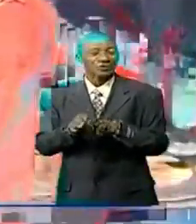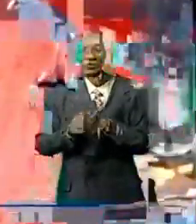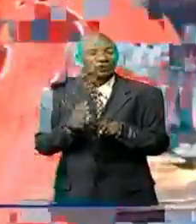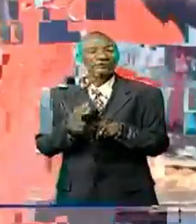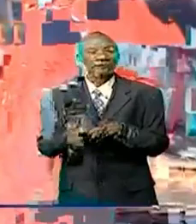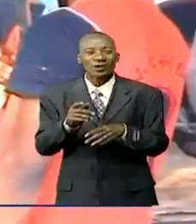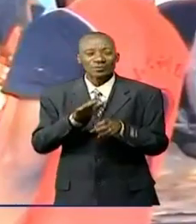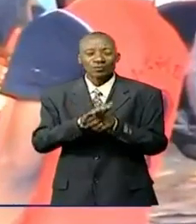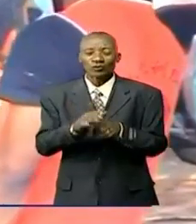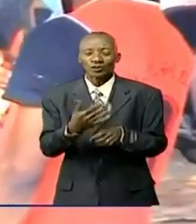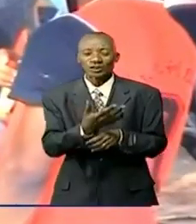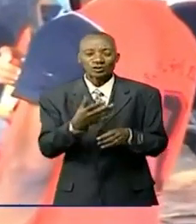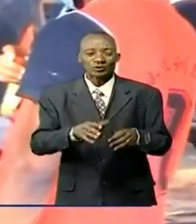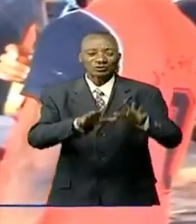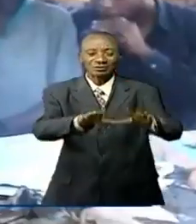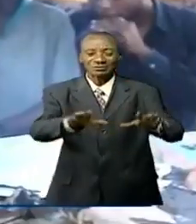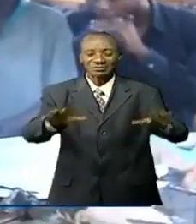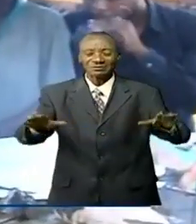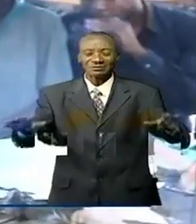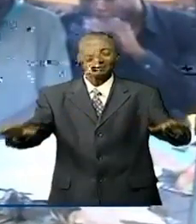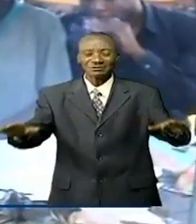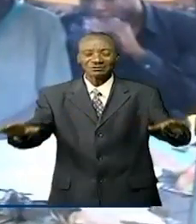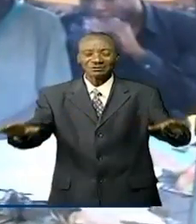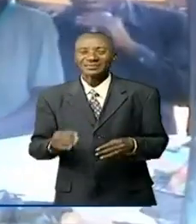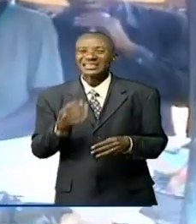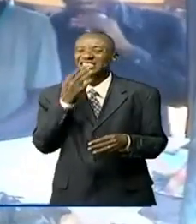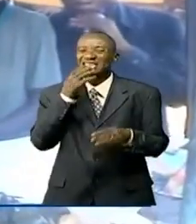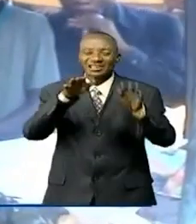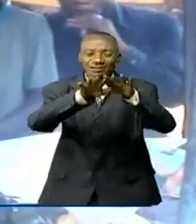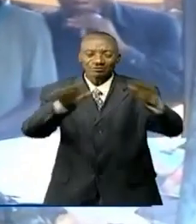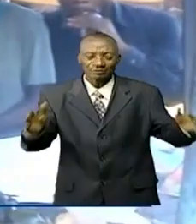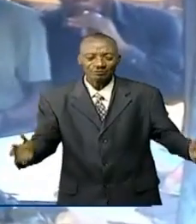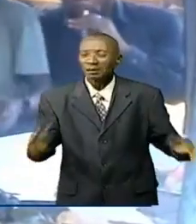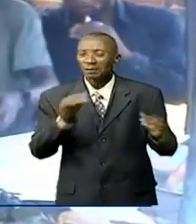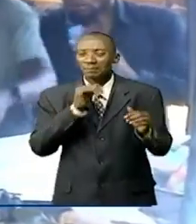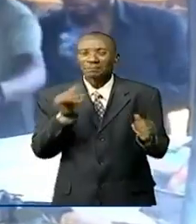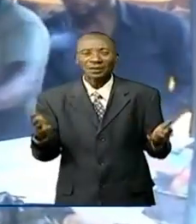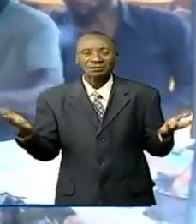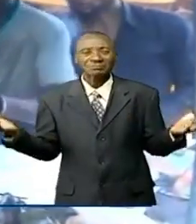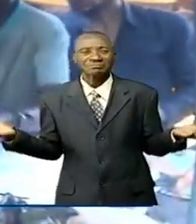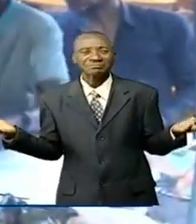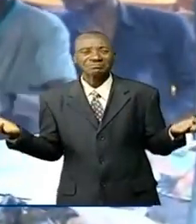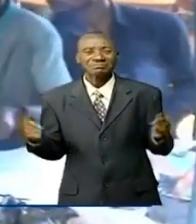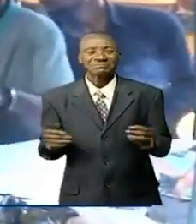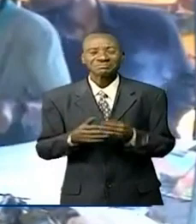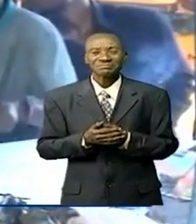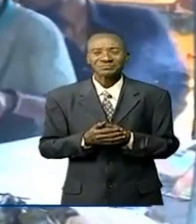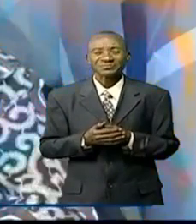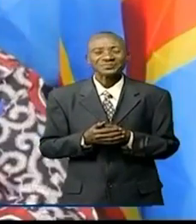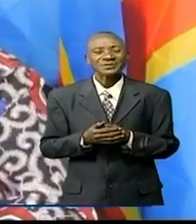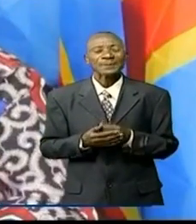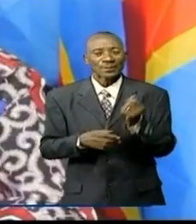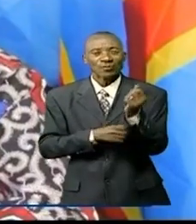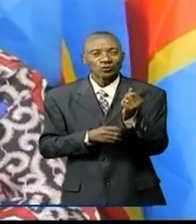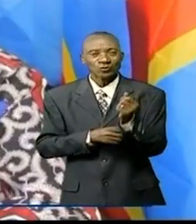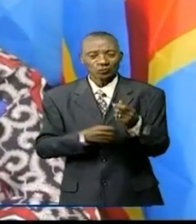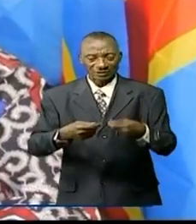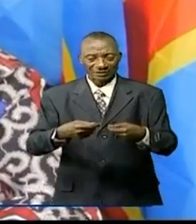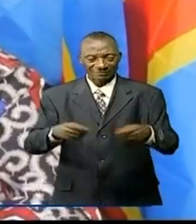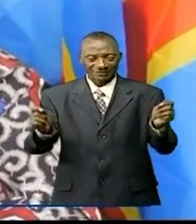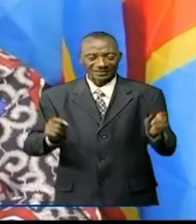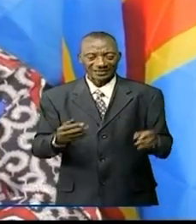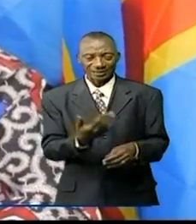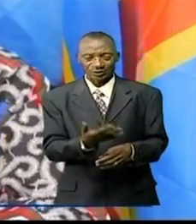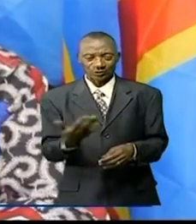édictés par les services d'hygiène. En principe, pour celui qui vend tout d'abord, il doit subir un